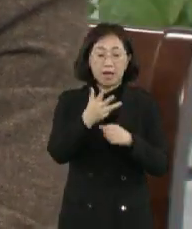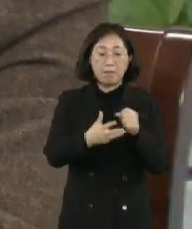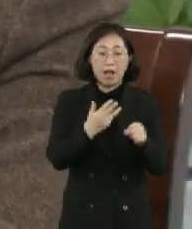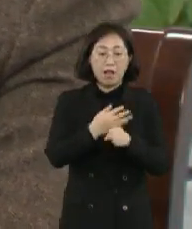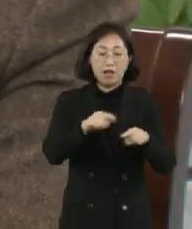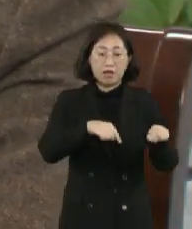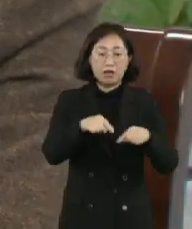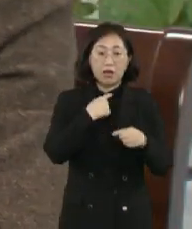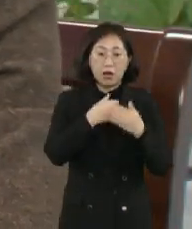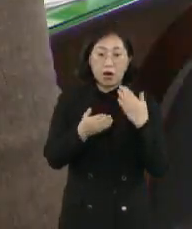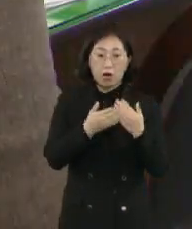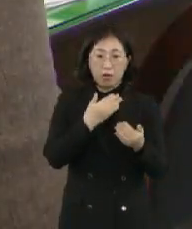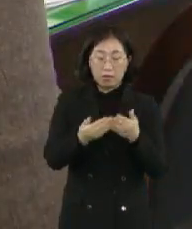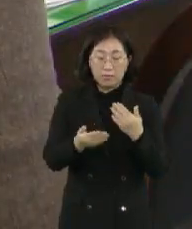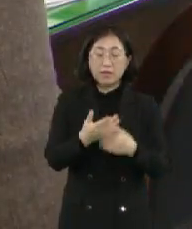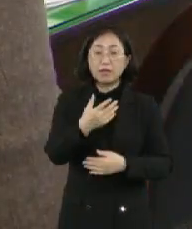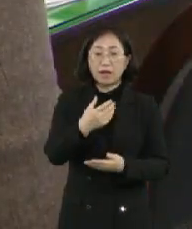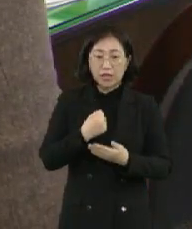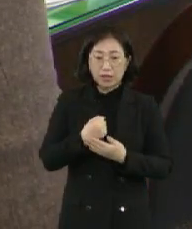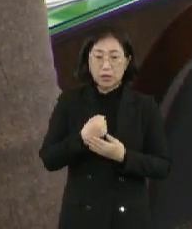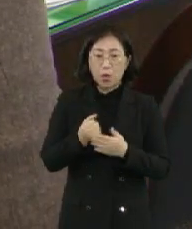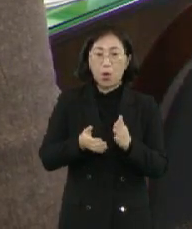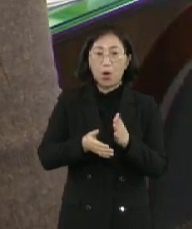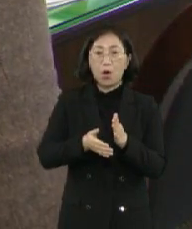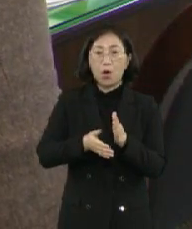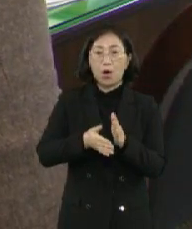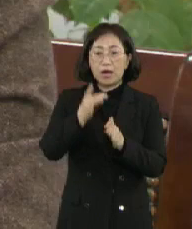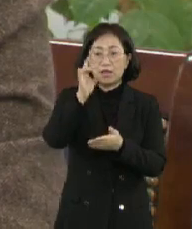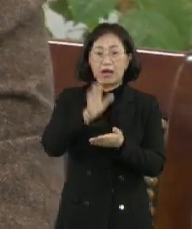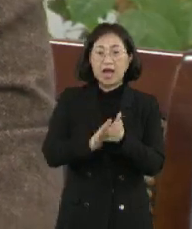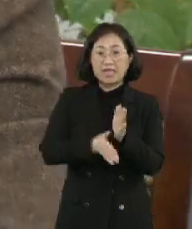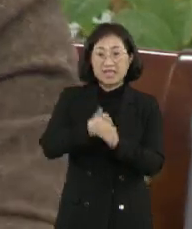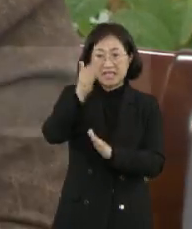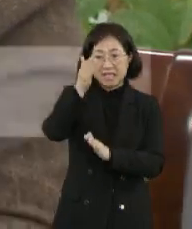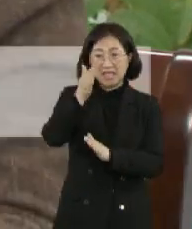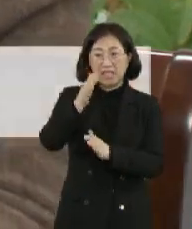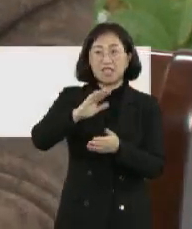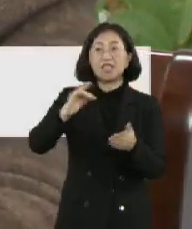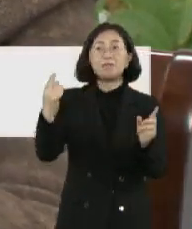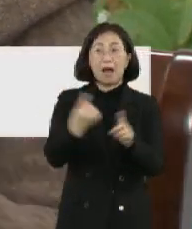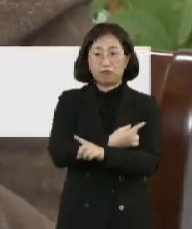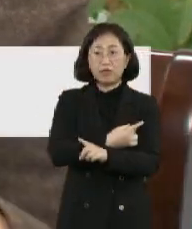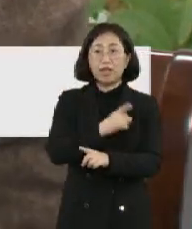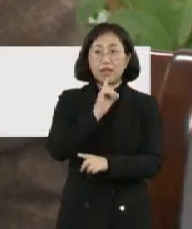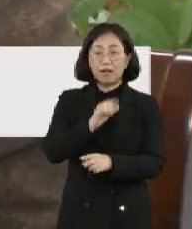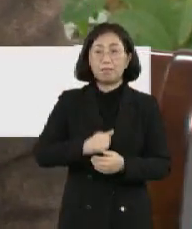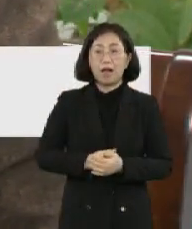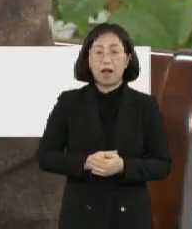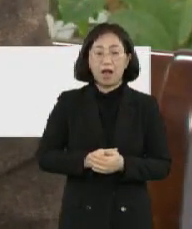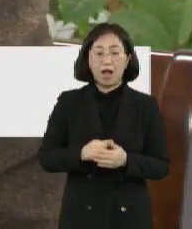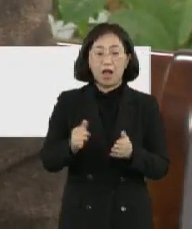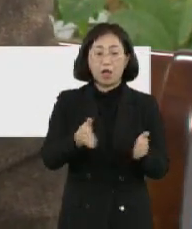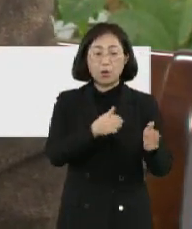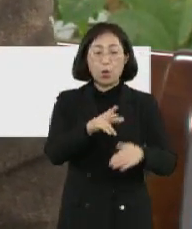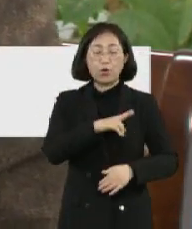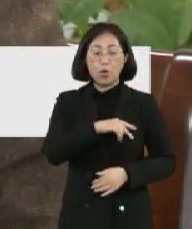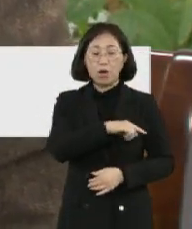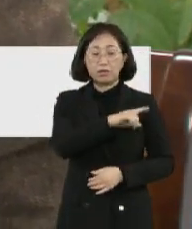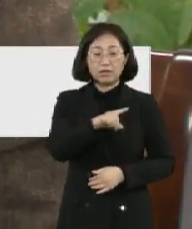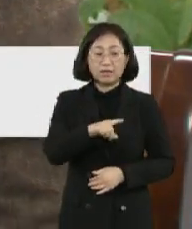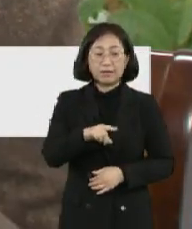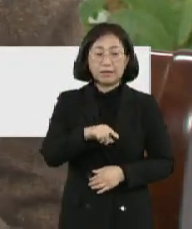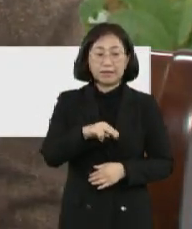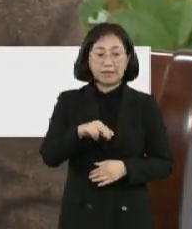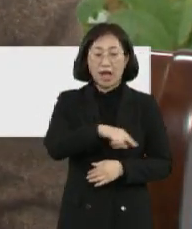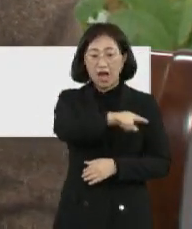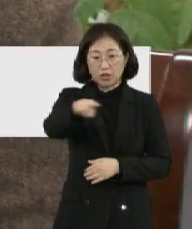토대로 천안을 바꿔보겠다는 일성과 함께였습니다. 도의원들은 일단 15개 시군들 전체를 봐요, 충남을. 그러다